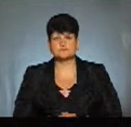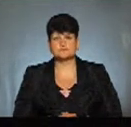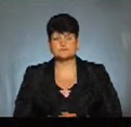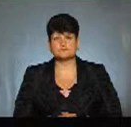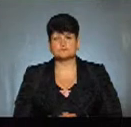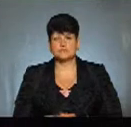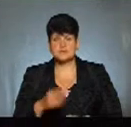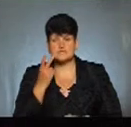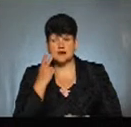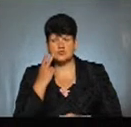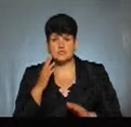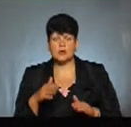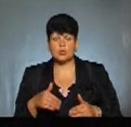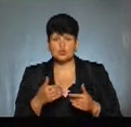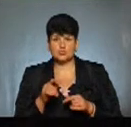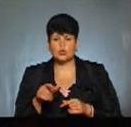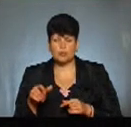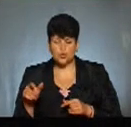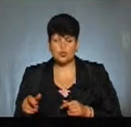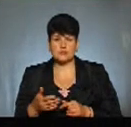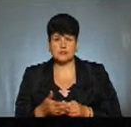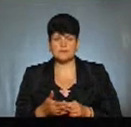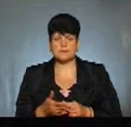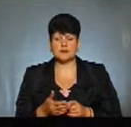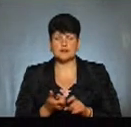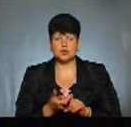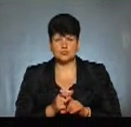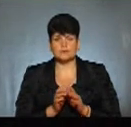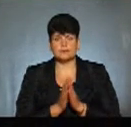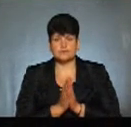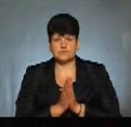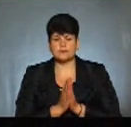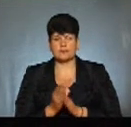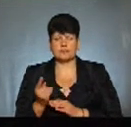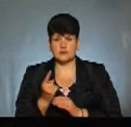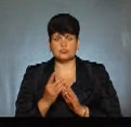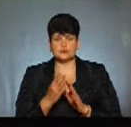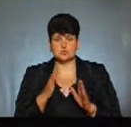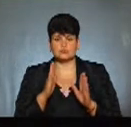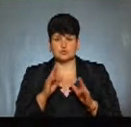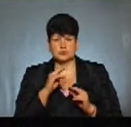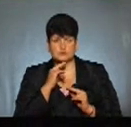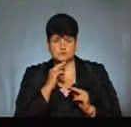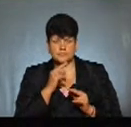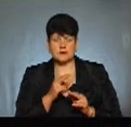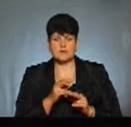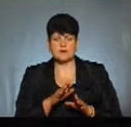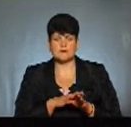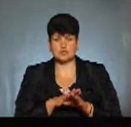Ми завжди рекомендуємо людям і так наполегливо просимо в першу чергу бути обережними при